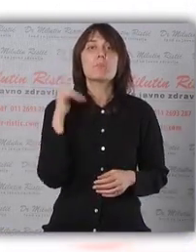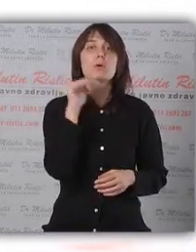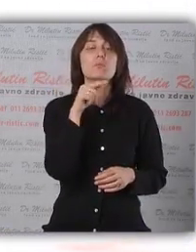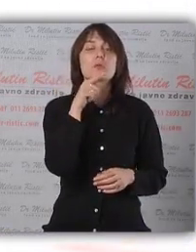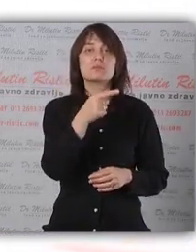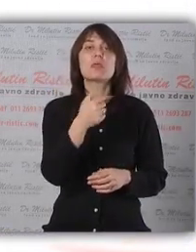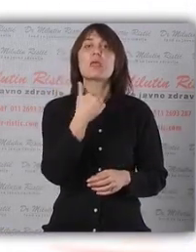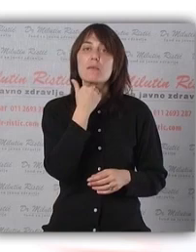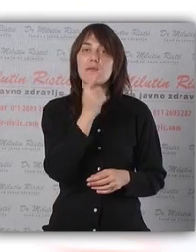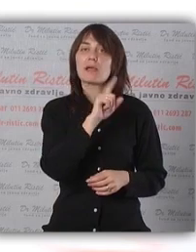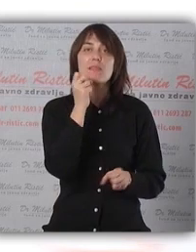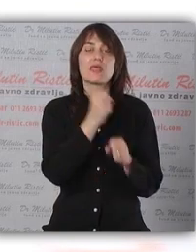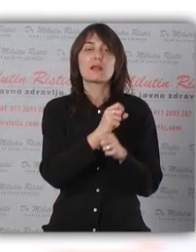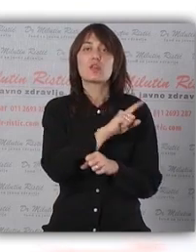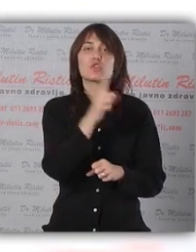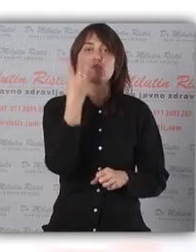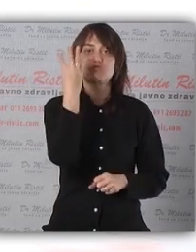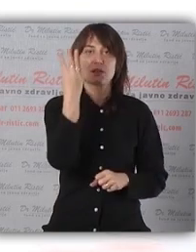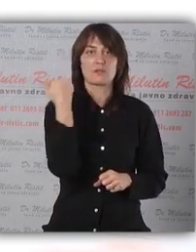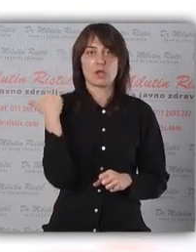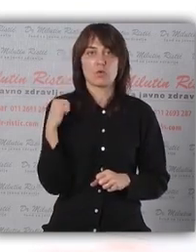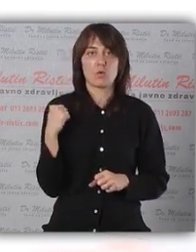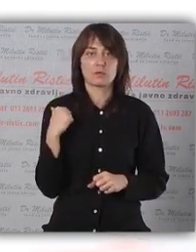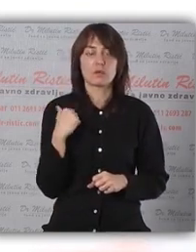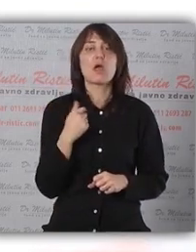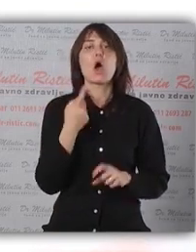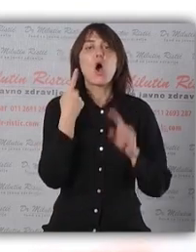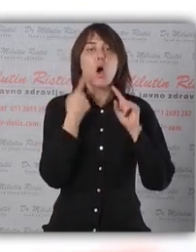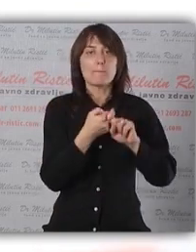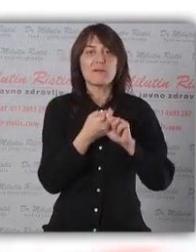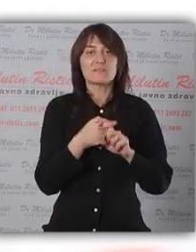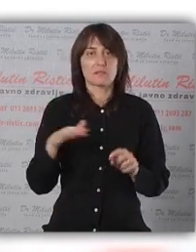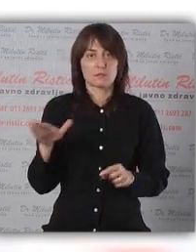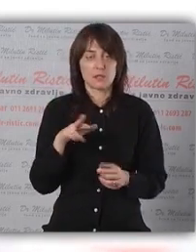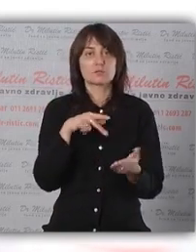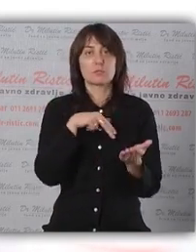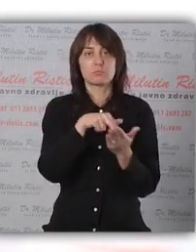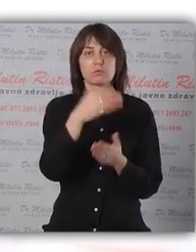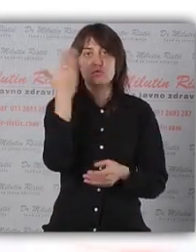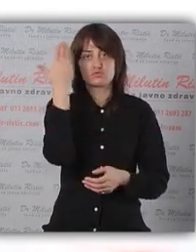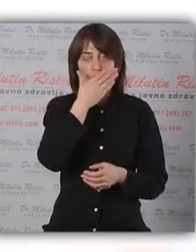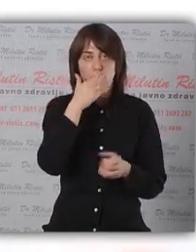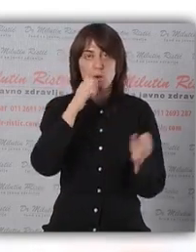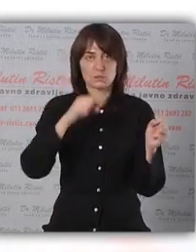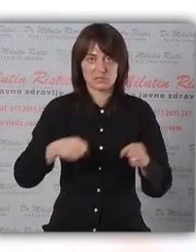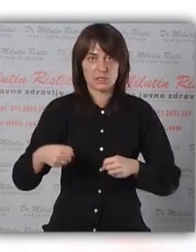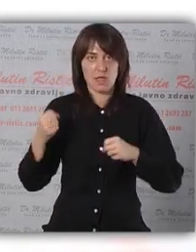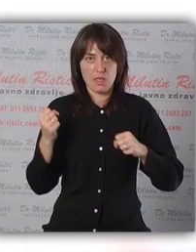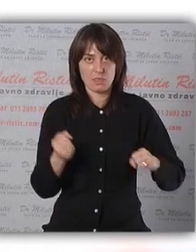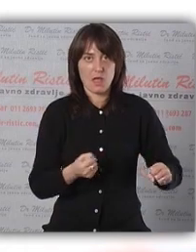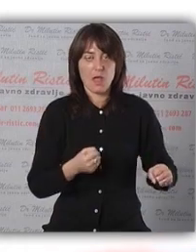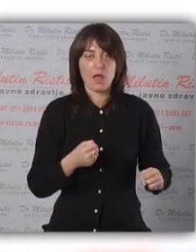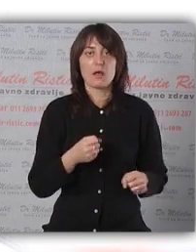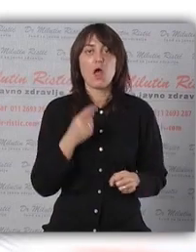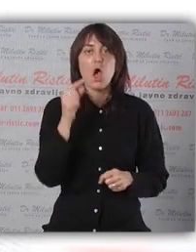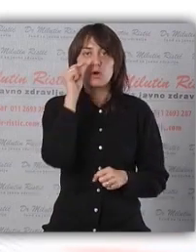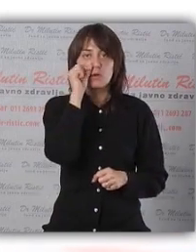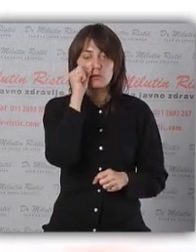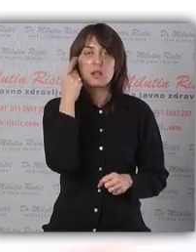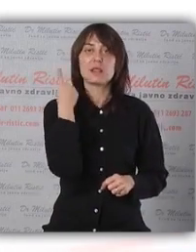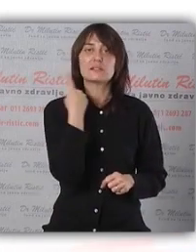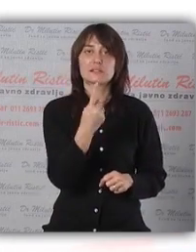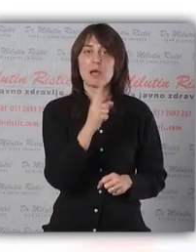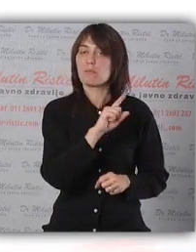skijanja, međutim, mi preporučujemo da se to ipak ne radi do četvrte godine. Da obavezno deca krenu u neku školu